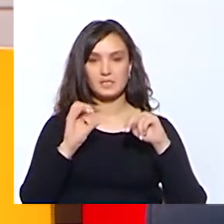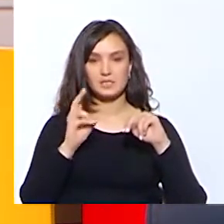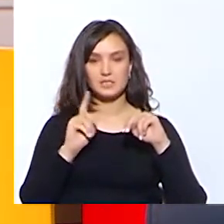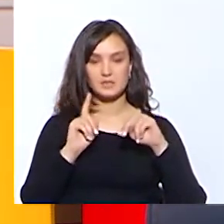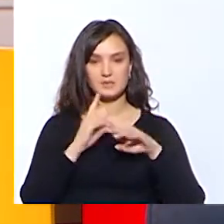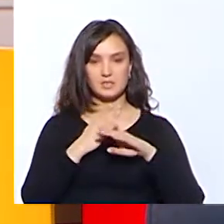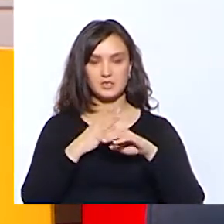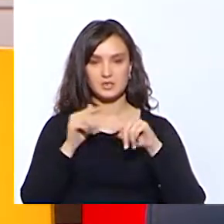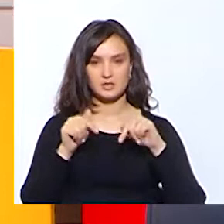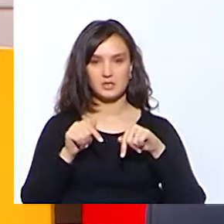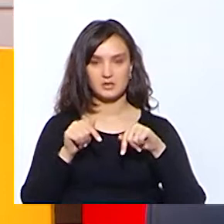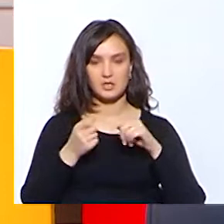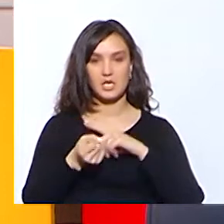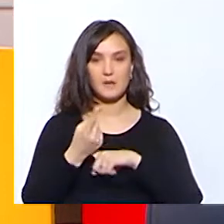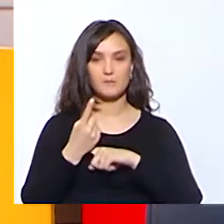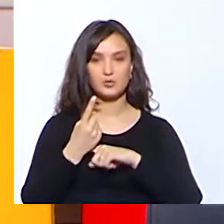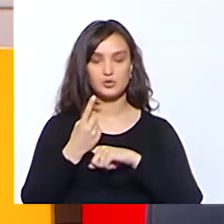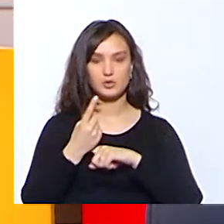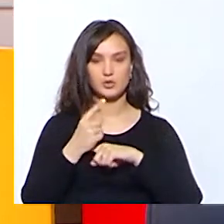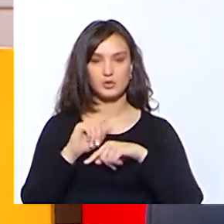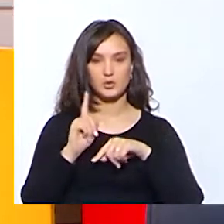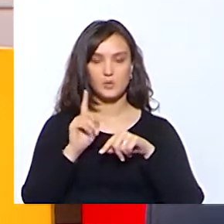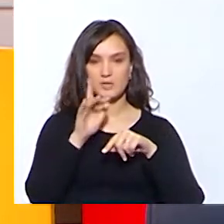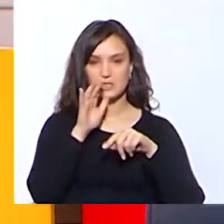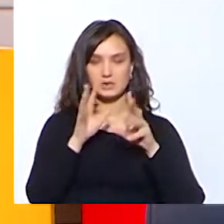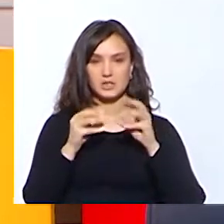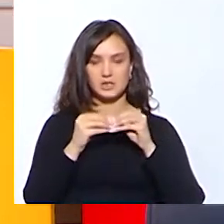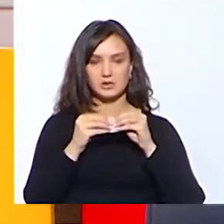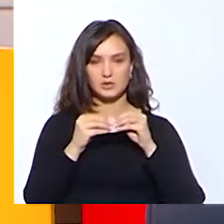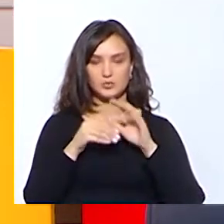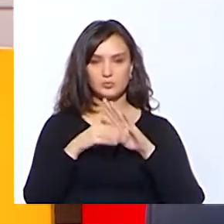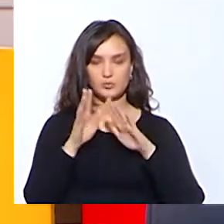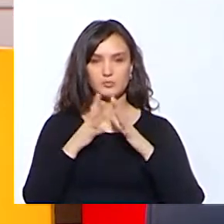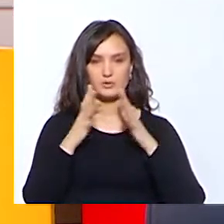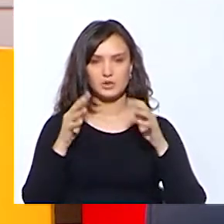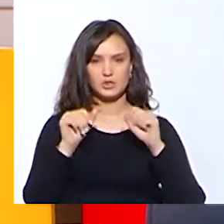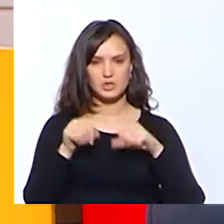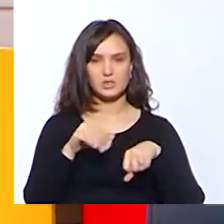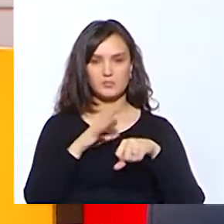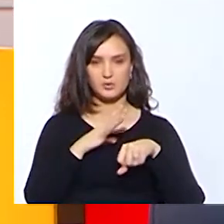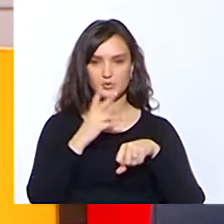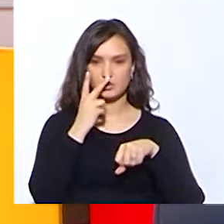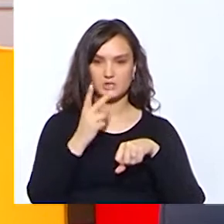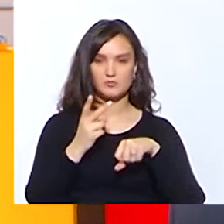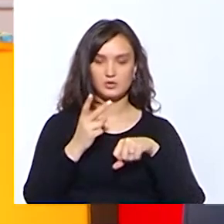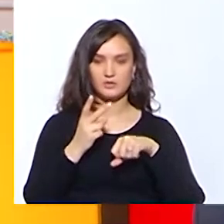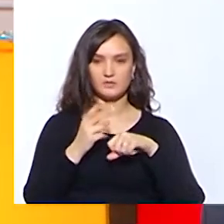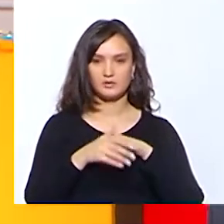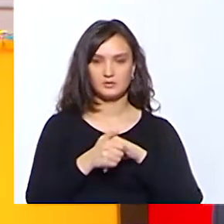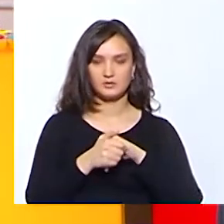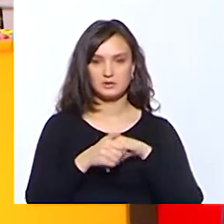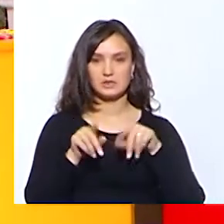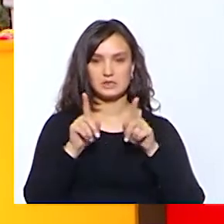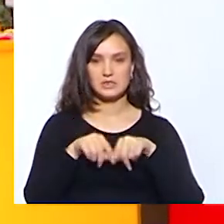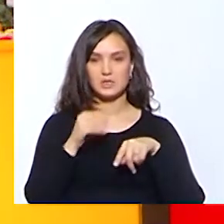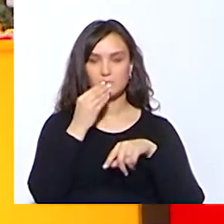აქ არის დაშიფრული. აღმოჩნდა, რომ ასაკთან ერთად სულ უფრო მეტად შეიძლება იყოს შესამჩნევი